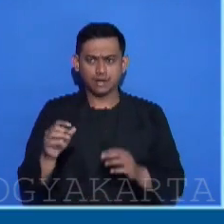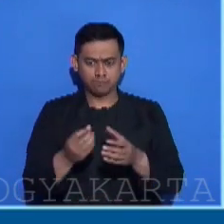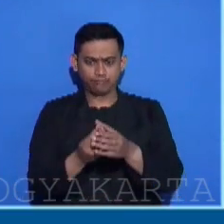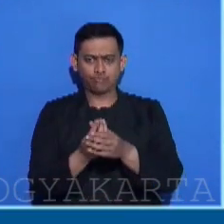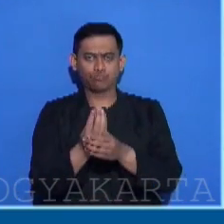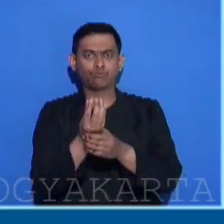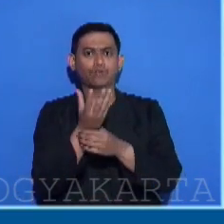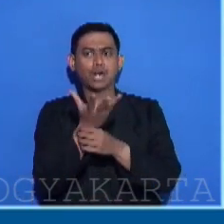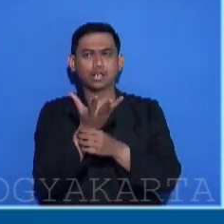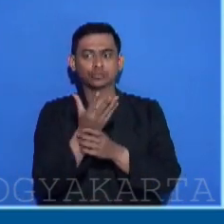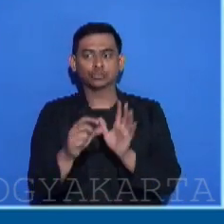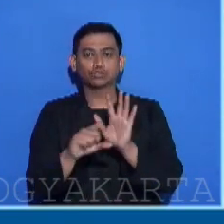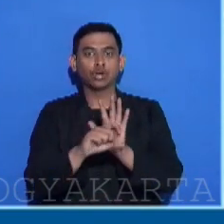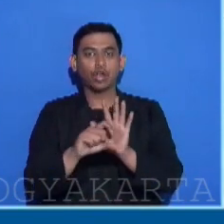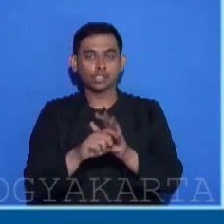Sugihan